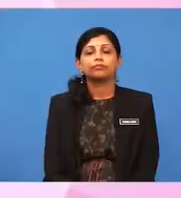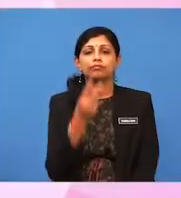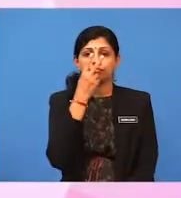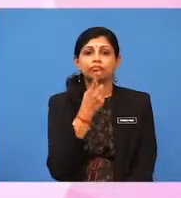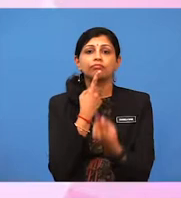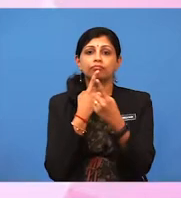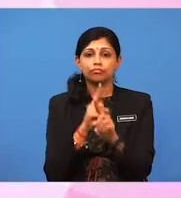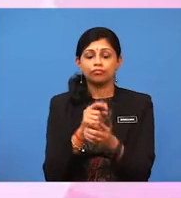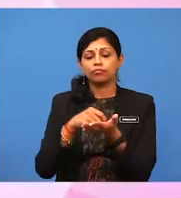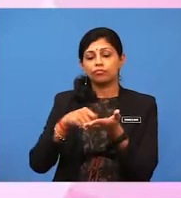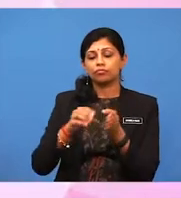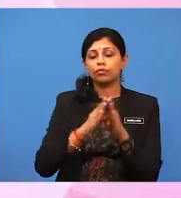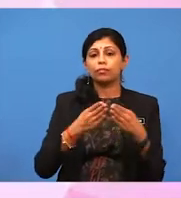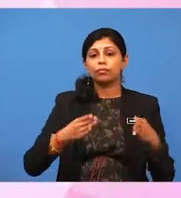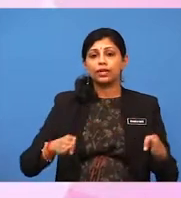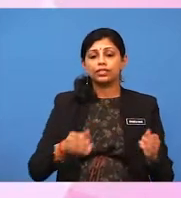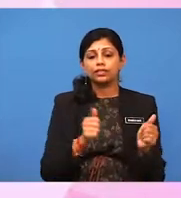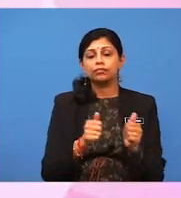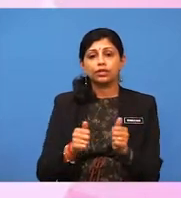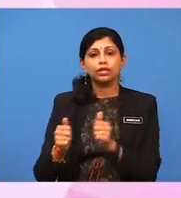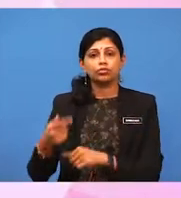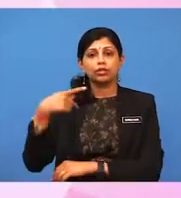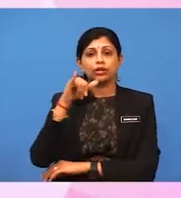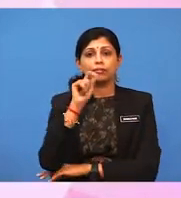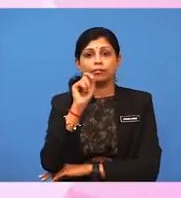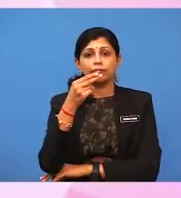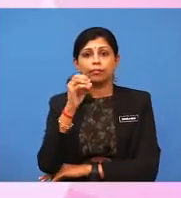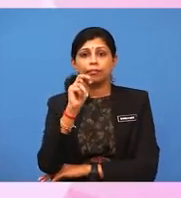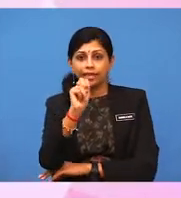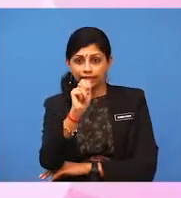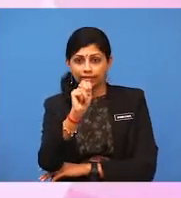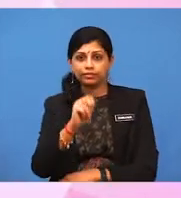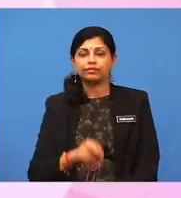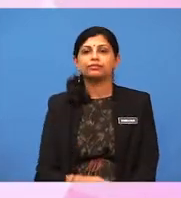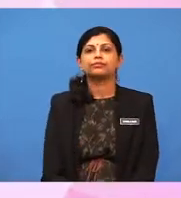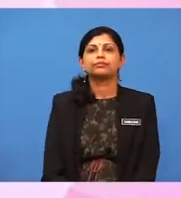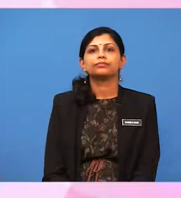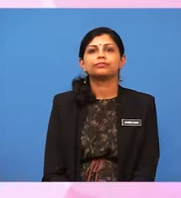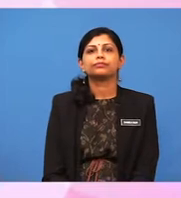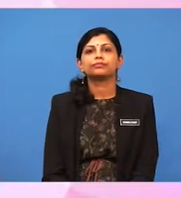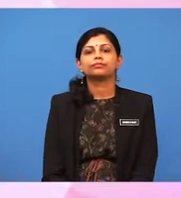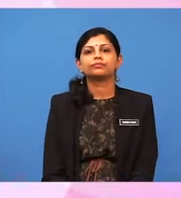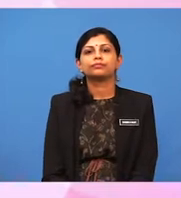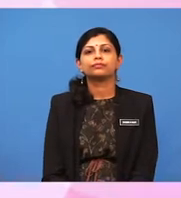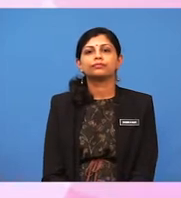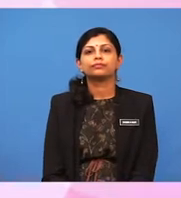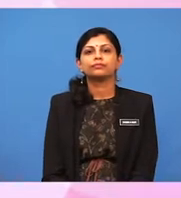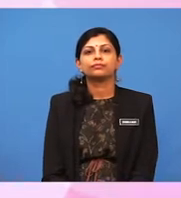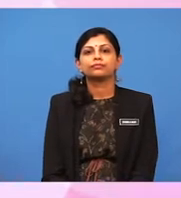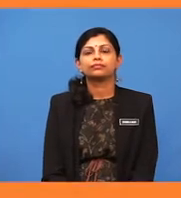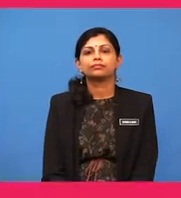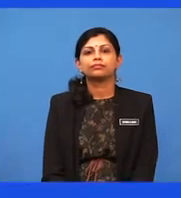3.20. Salam sama dengan STR dalam kurungan tanda petikan berganda "Selamat tengah hari,